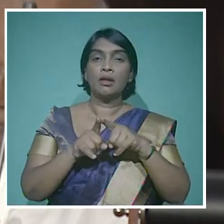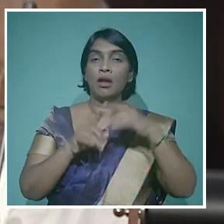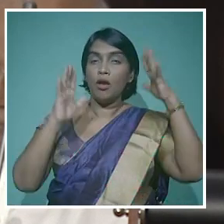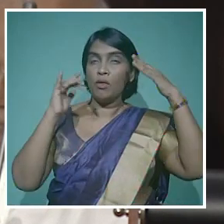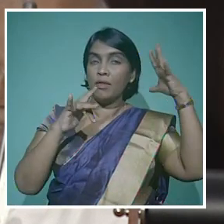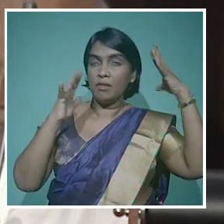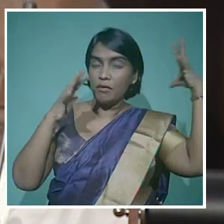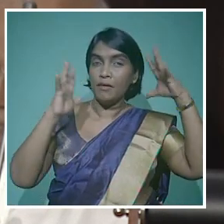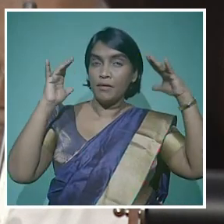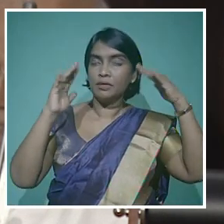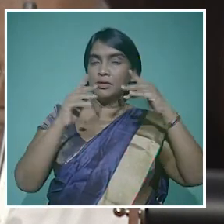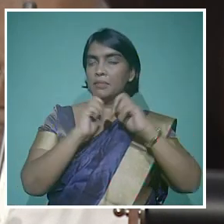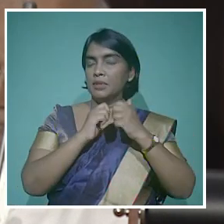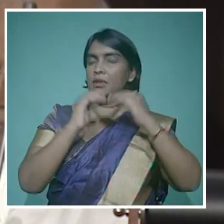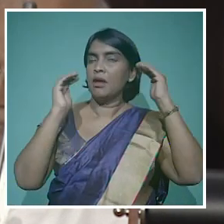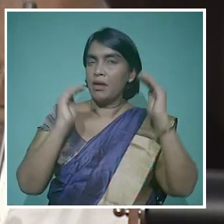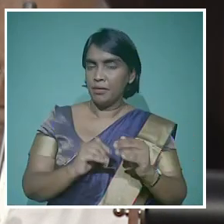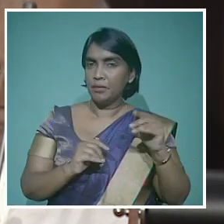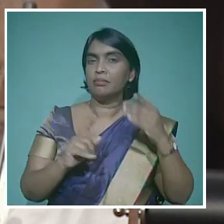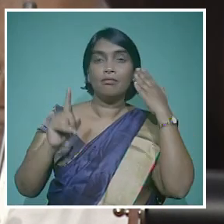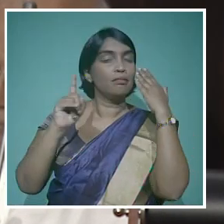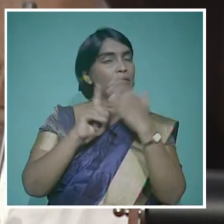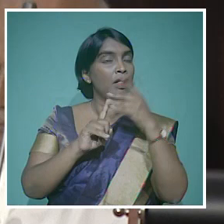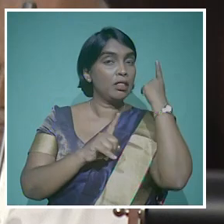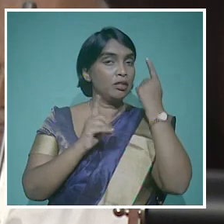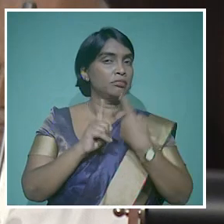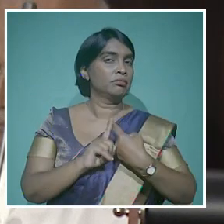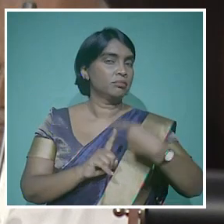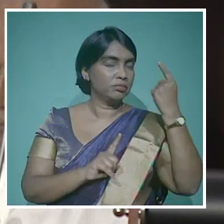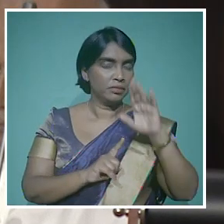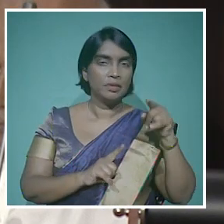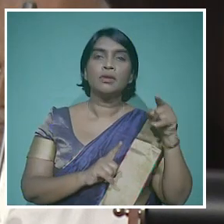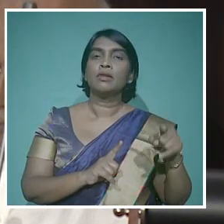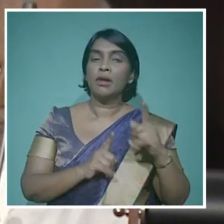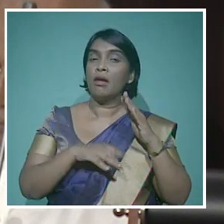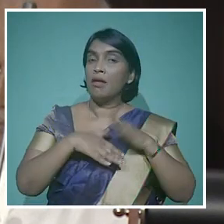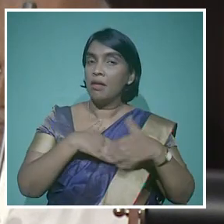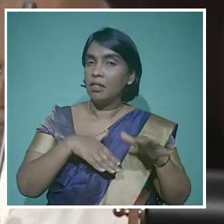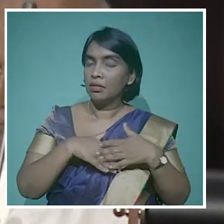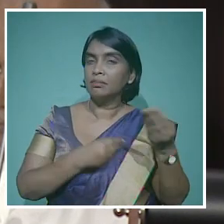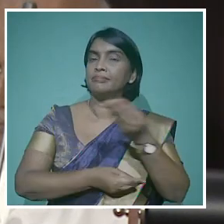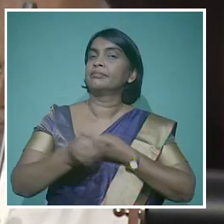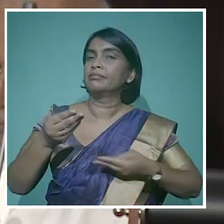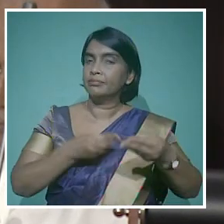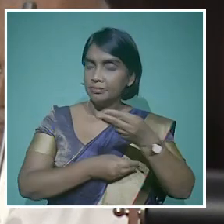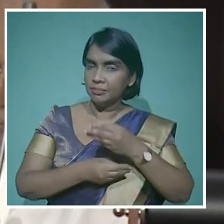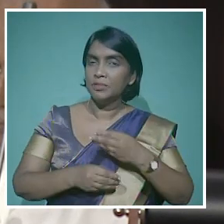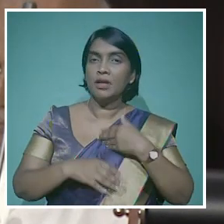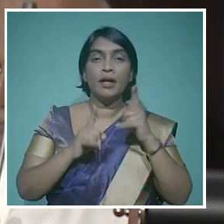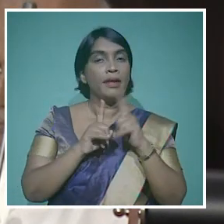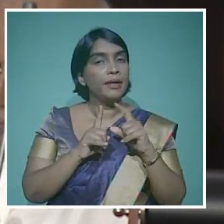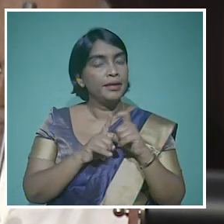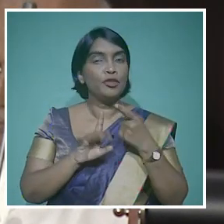දේශගුණික විපර්යාසය අවම කිරීමේ ශාස්ත්‍රීය දැනුම වැඩි දියුණු කිරීම අධ්‍යක්ෂින් හුවමාරු කර ගැනීම